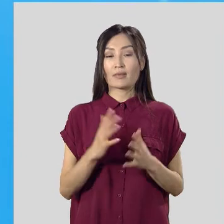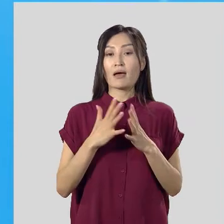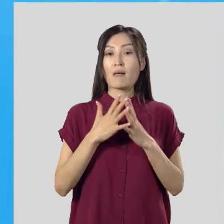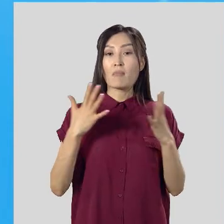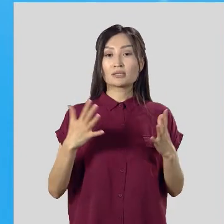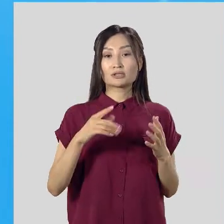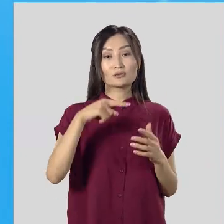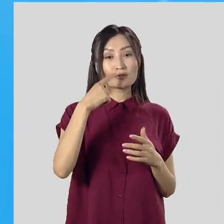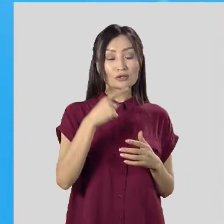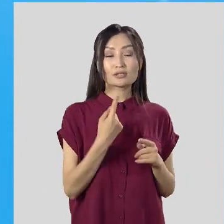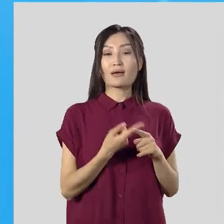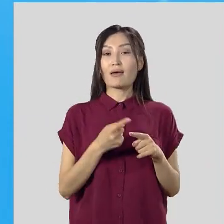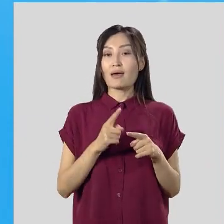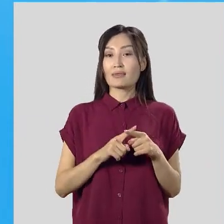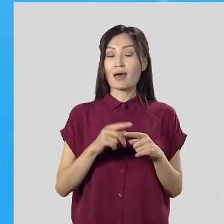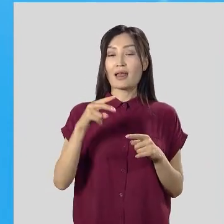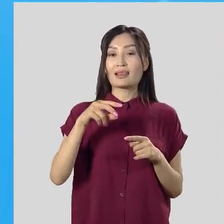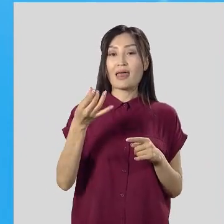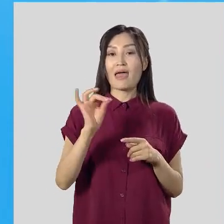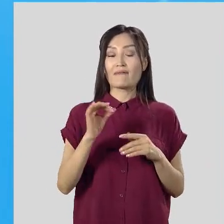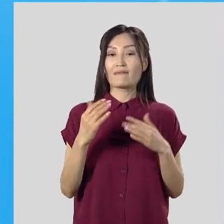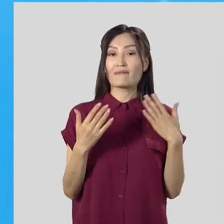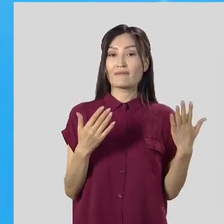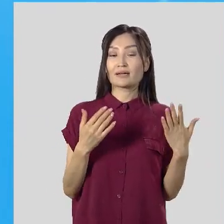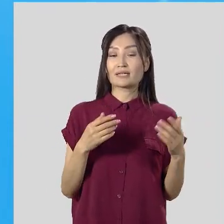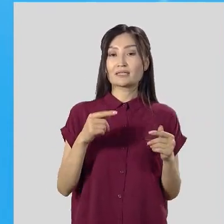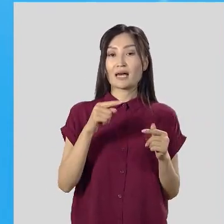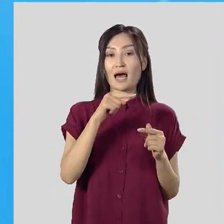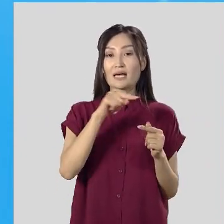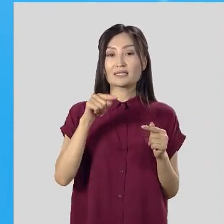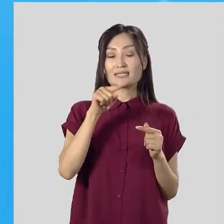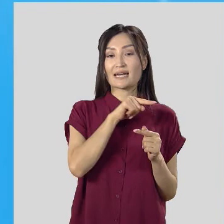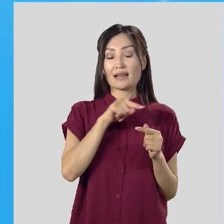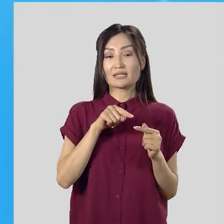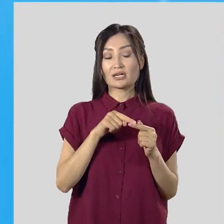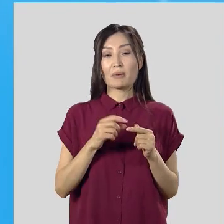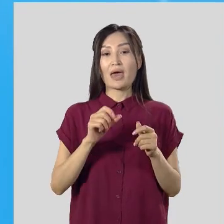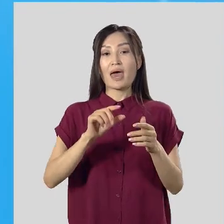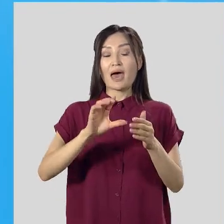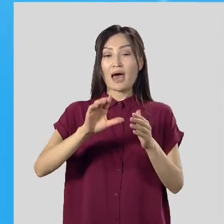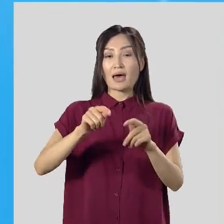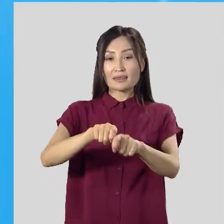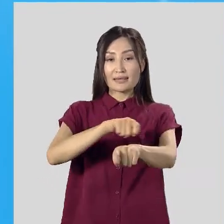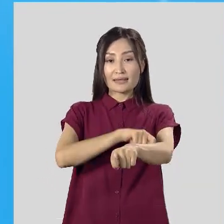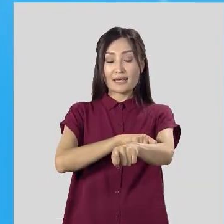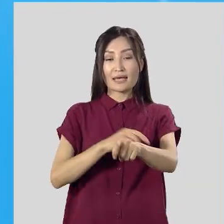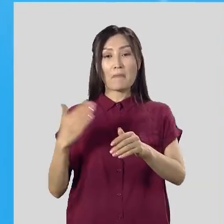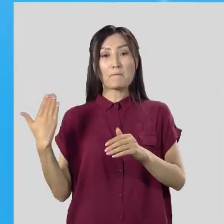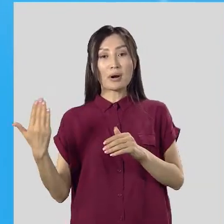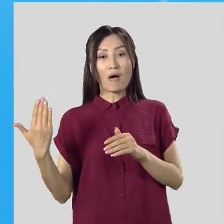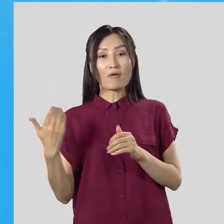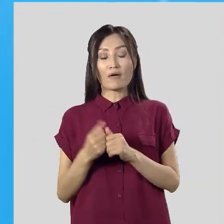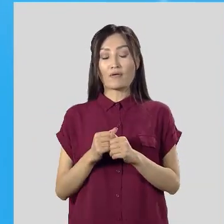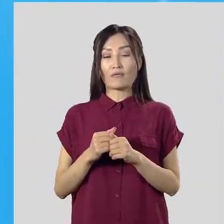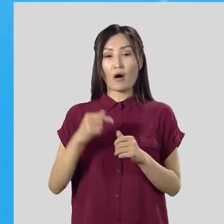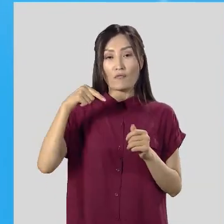Большинство скажет, что левый отрезок со стрелочками наружу длиннее правого со стрелочками,